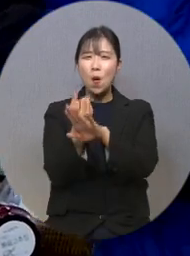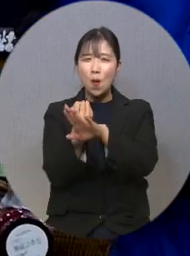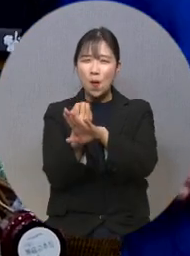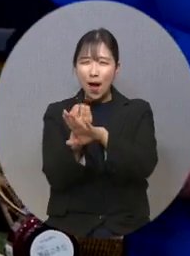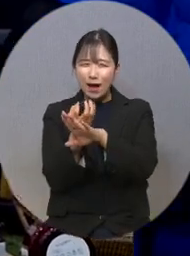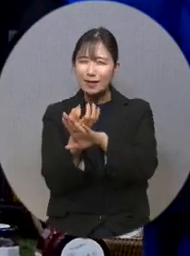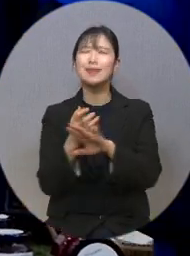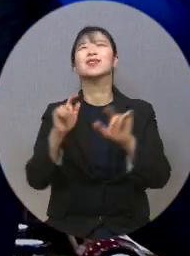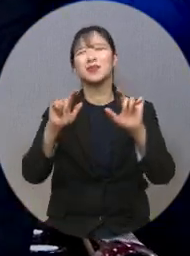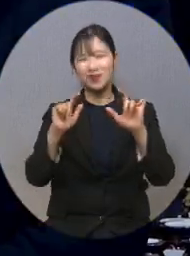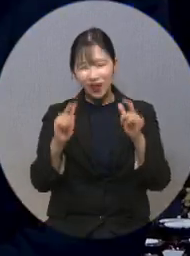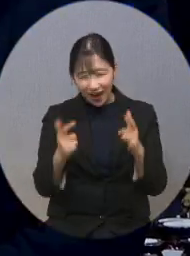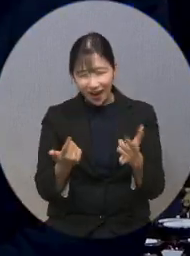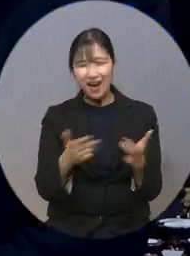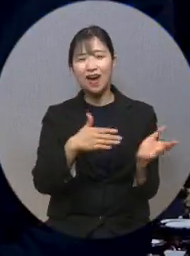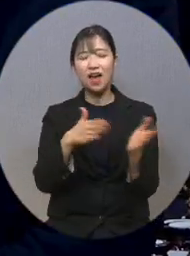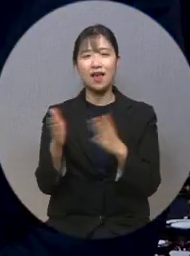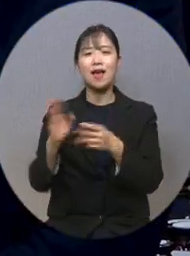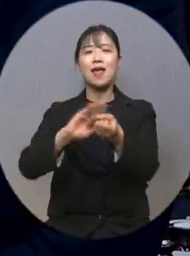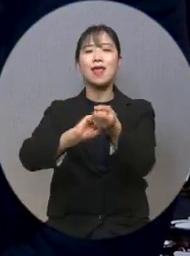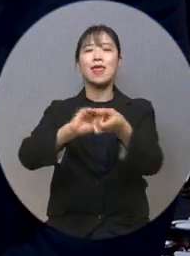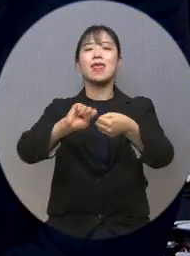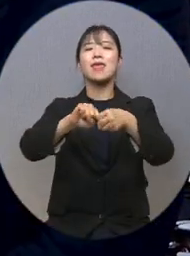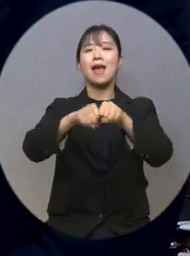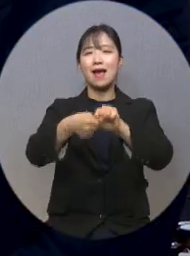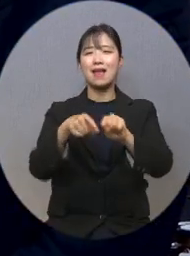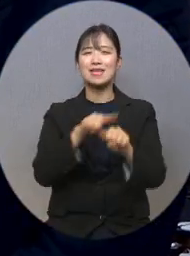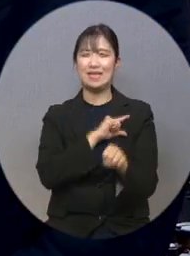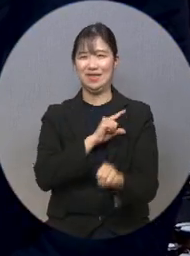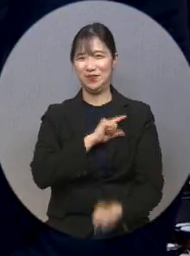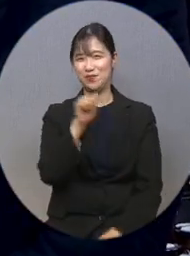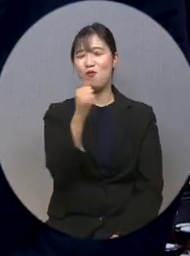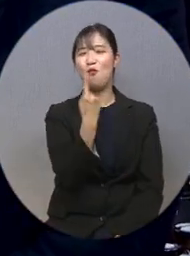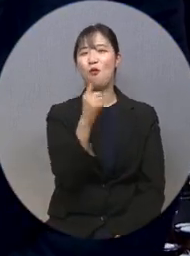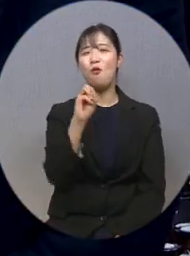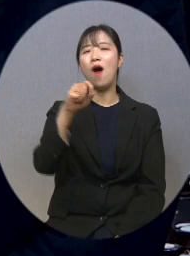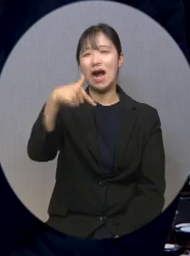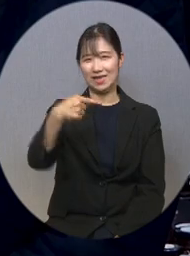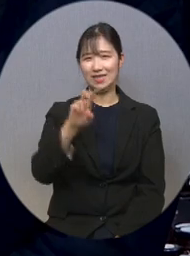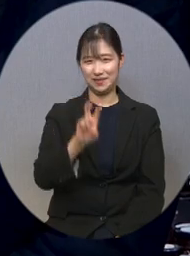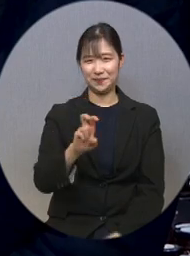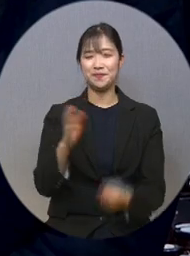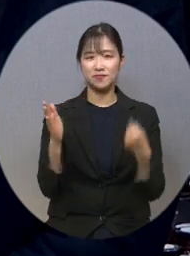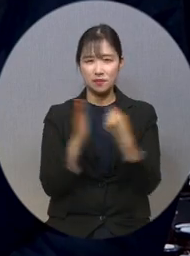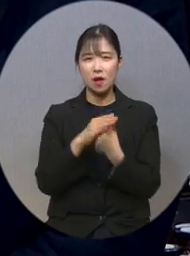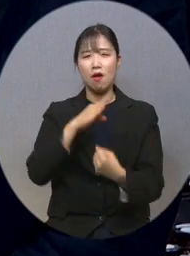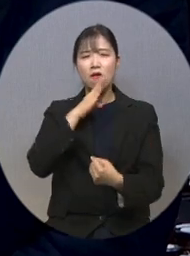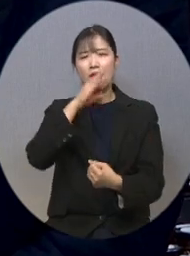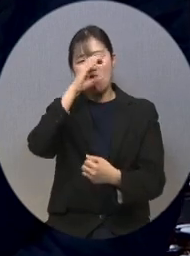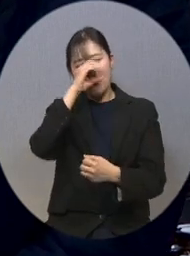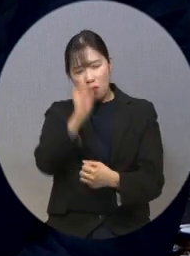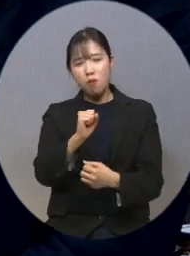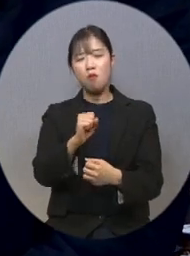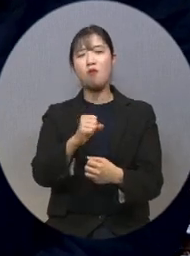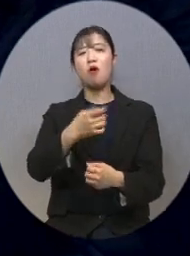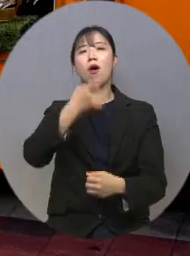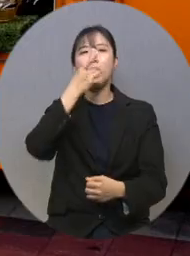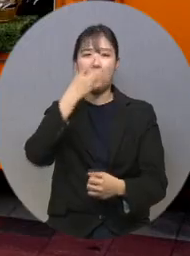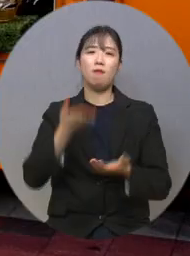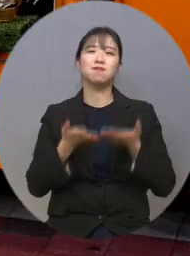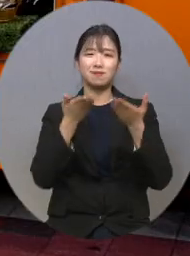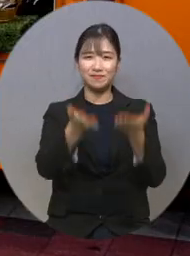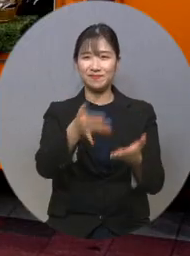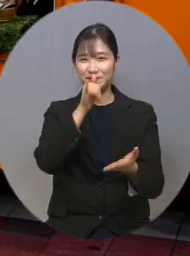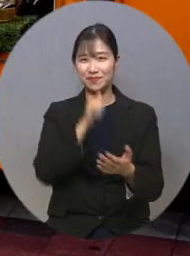수는 없고요. 한약재 황금이 들어있어서 아주 아이들한테 우수한 조사료를 먹일 수 있는 그런 환경이 됩니다.